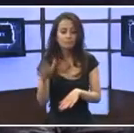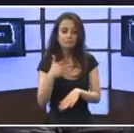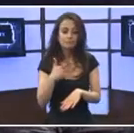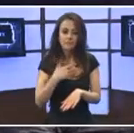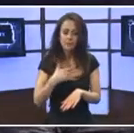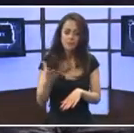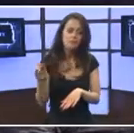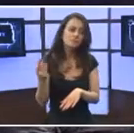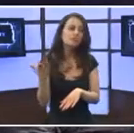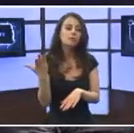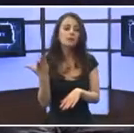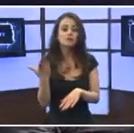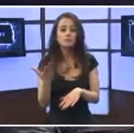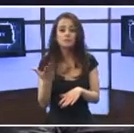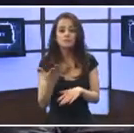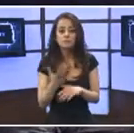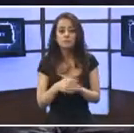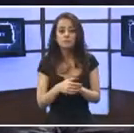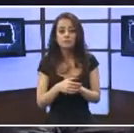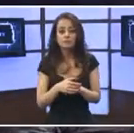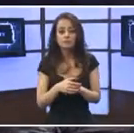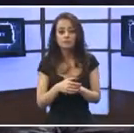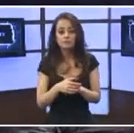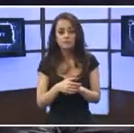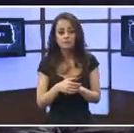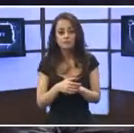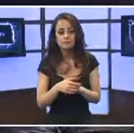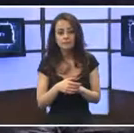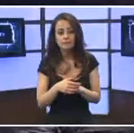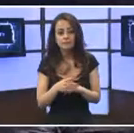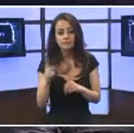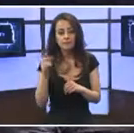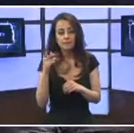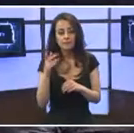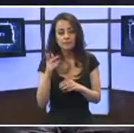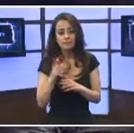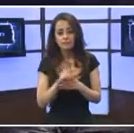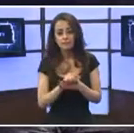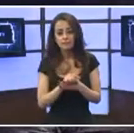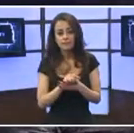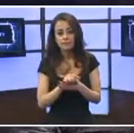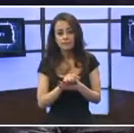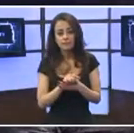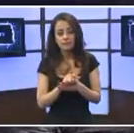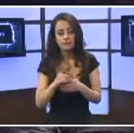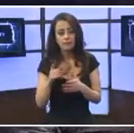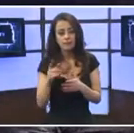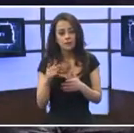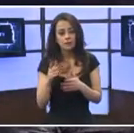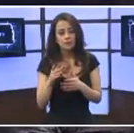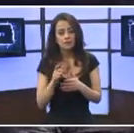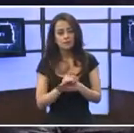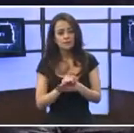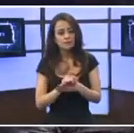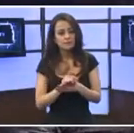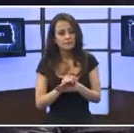daha öndeki bir yerdesiniz. Yani Allah demek ki Rabbim size de böyle bir yol nasip etmiş. Allah'ın bir başkanı. İnşallah,